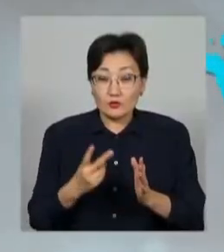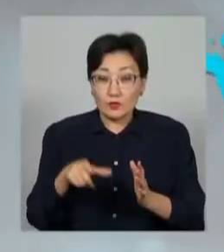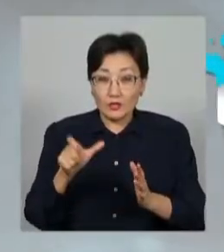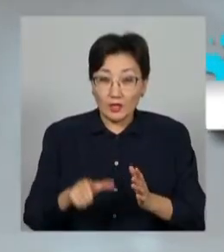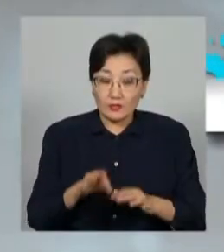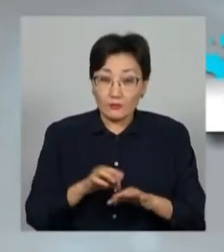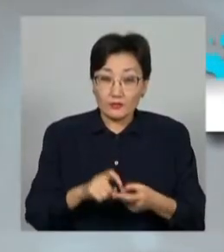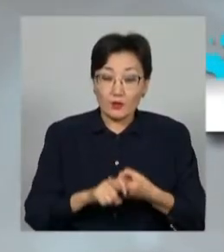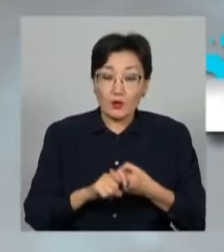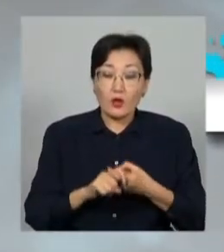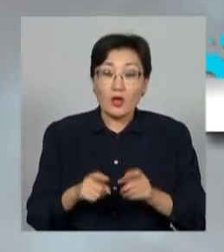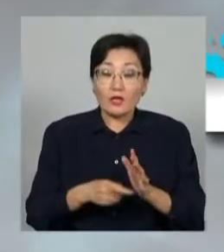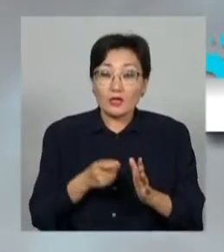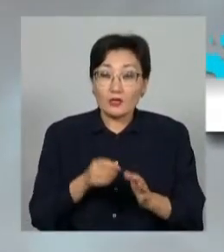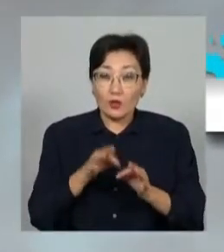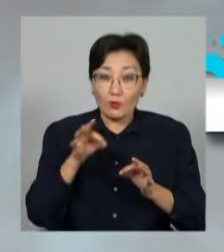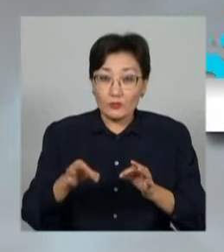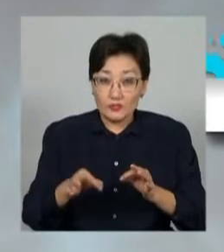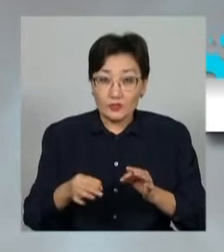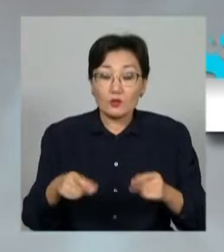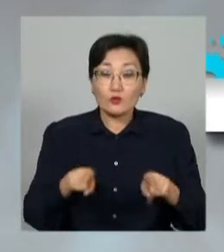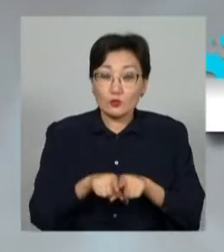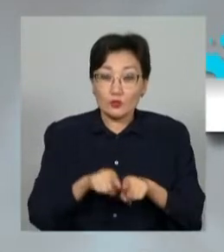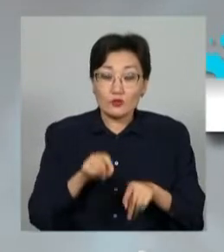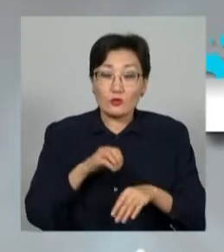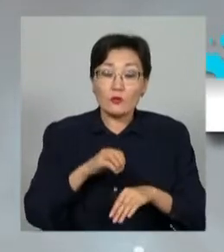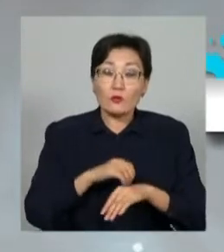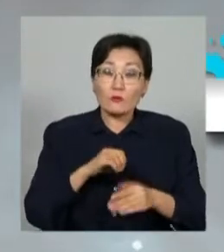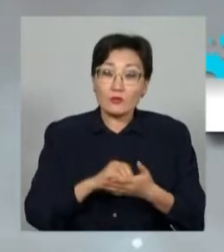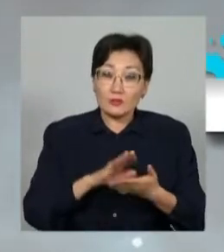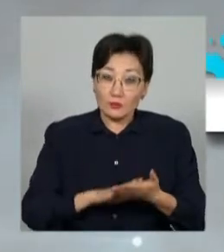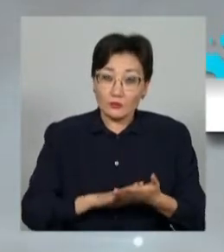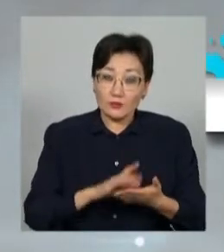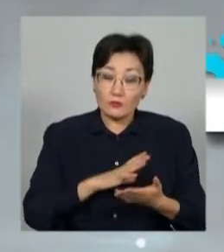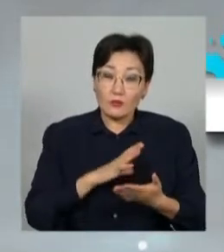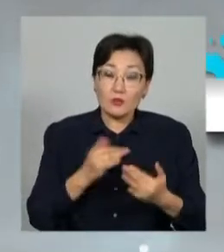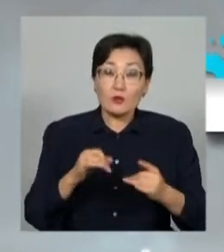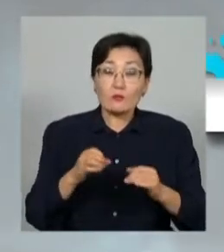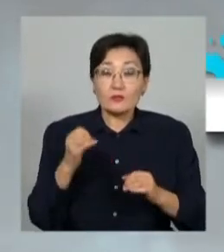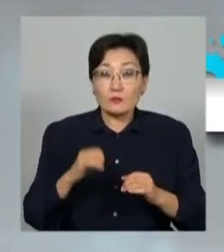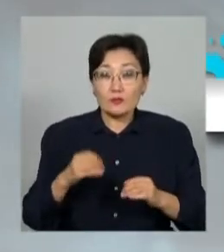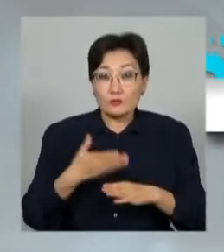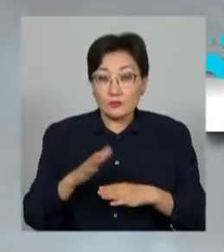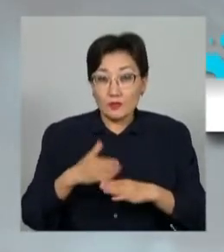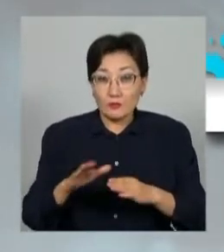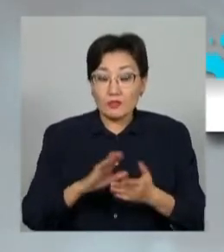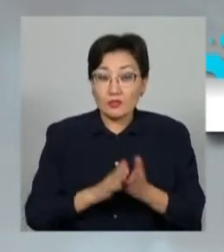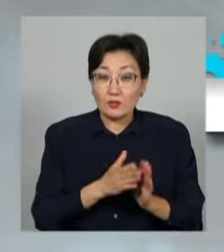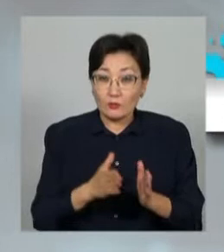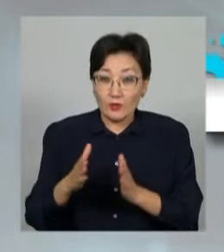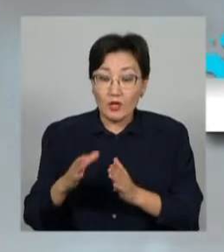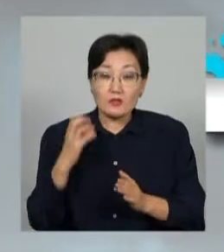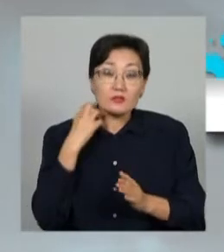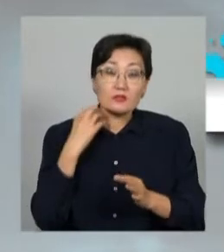COVID жұқтырған үштікті Қарағанды облысы қорытындылады. Онда 1000-ға жуық тұрғыннан вирус анықталыпты. Елдің оңтүстігінде жағдай тұрақталып келеді.